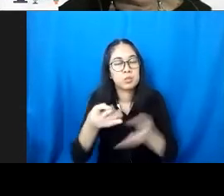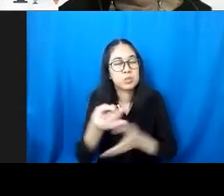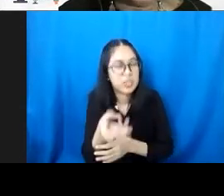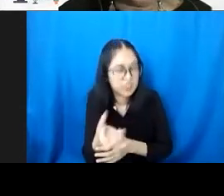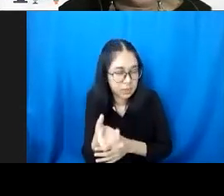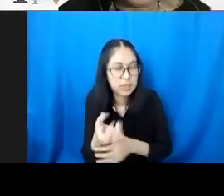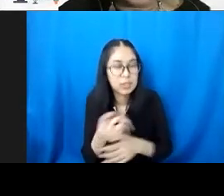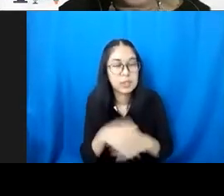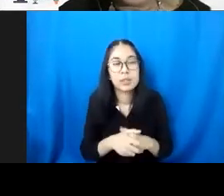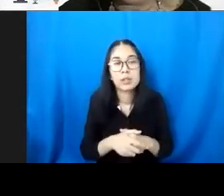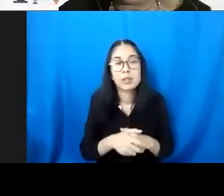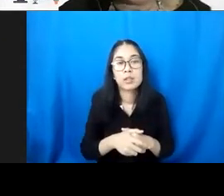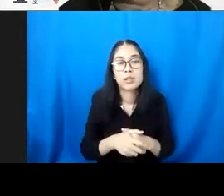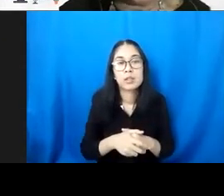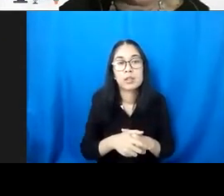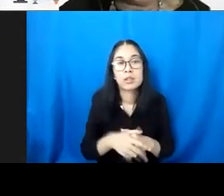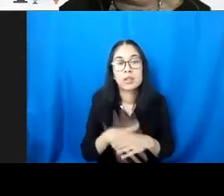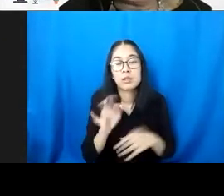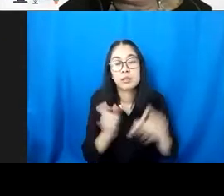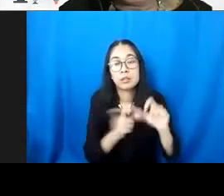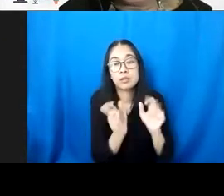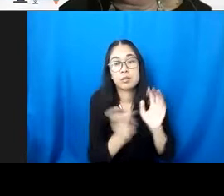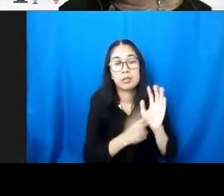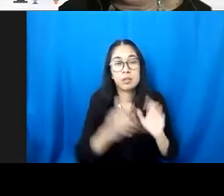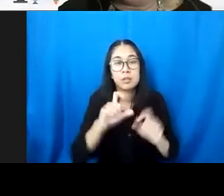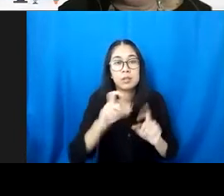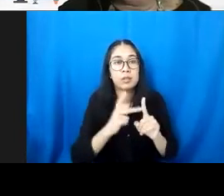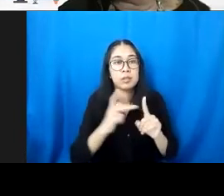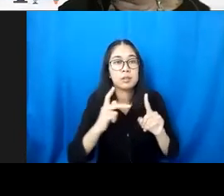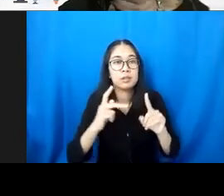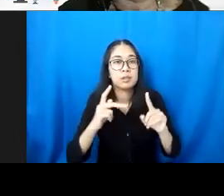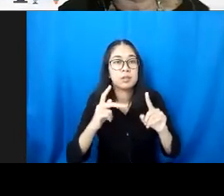yang dilakukan oleh Sanksi SE adalah bagaimana kita